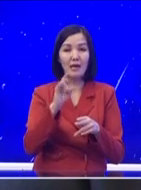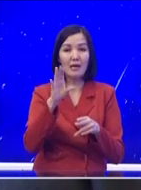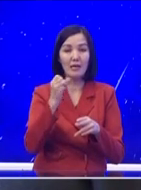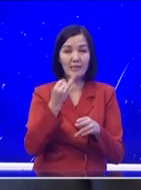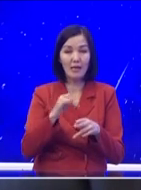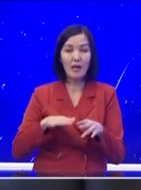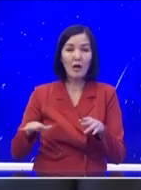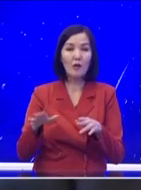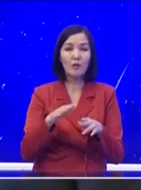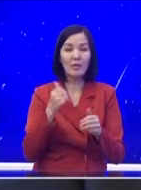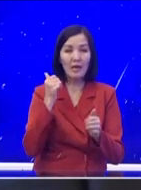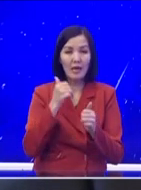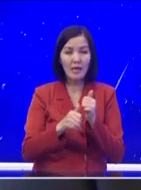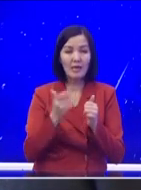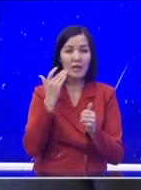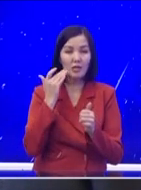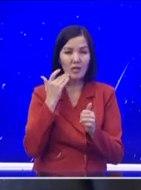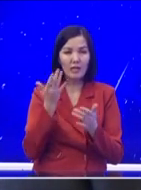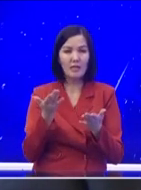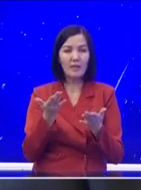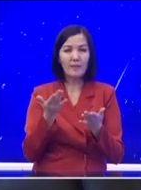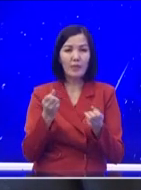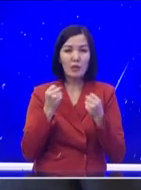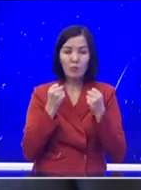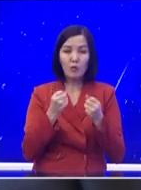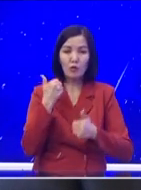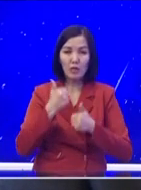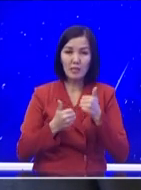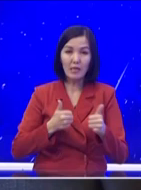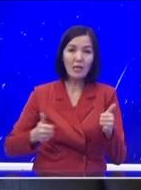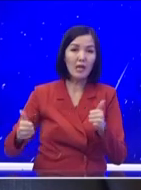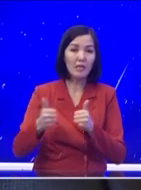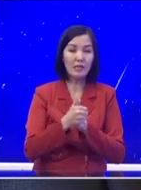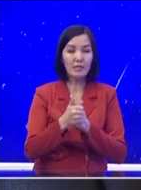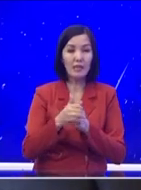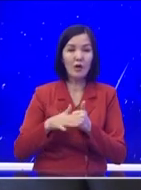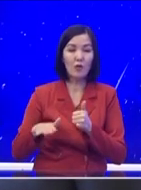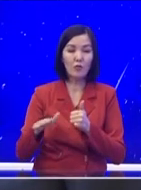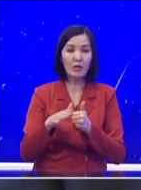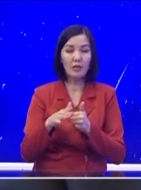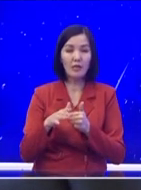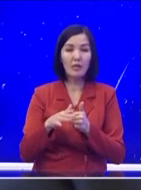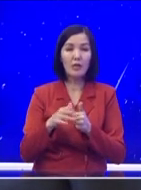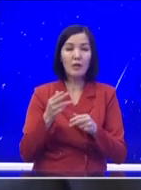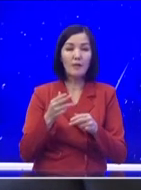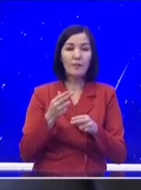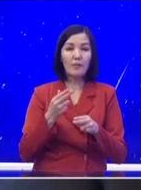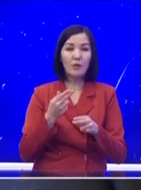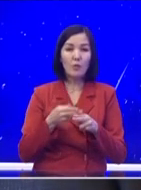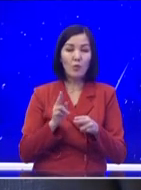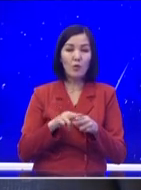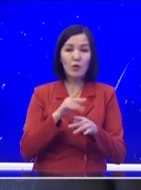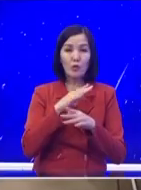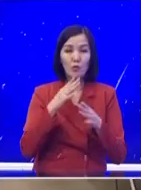жақсы білесіздер. Әрқашан облыстық жаңағы спорт жарыстарында алда келе жатқан бір ауданның біреуі. Бұл жерге өте стимул болды